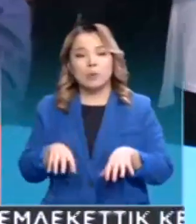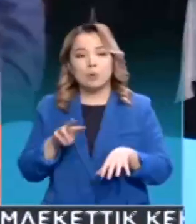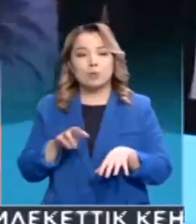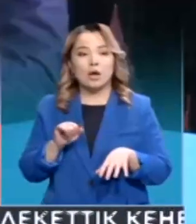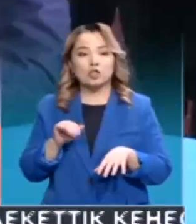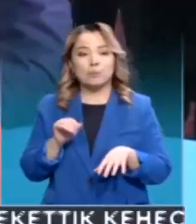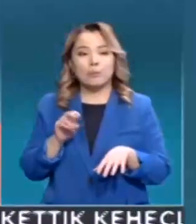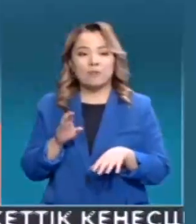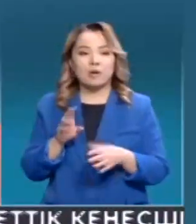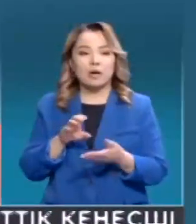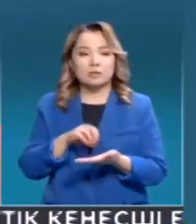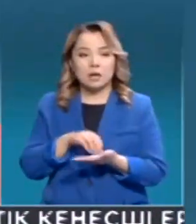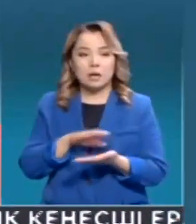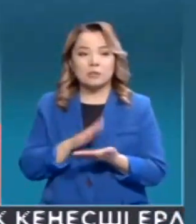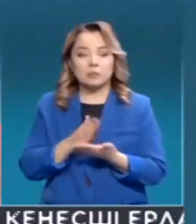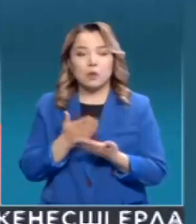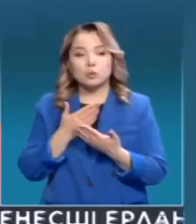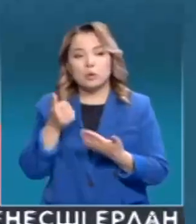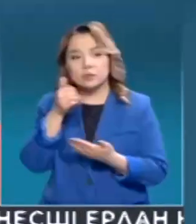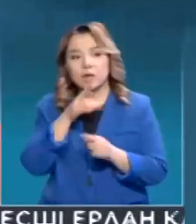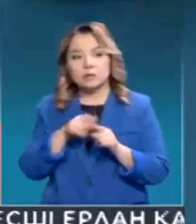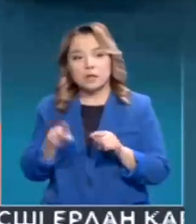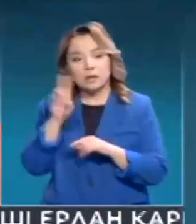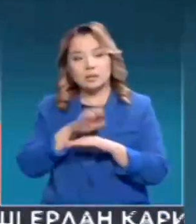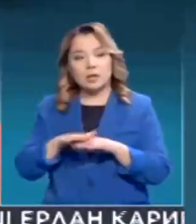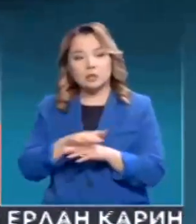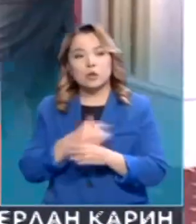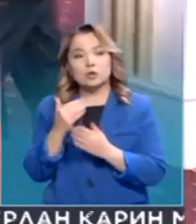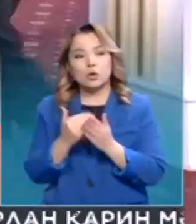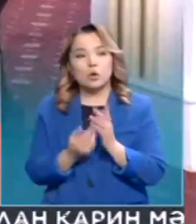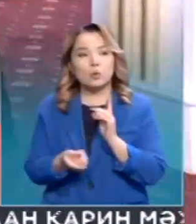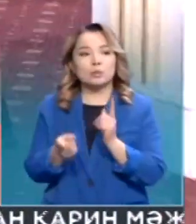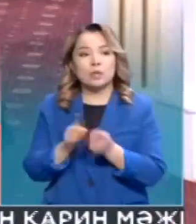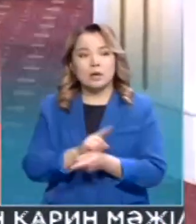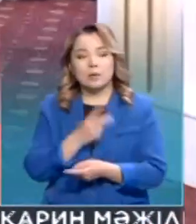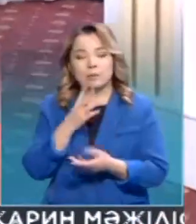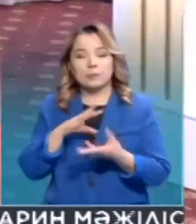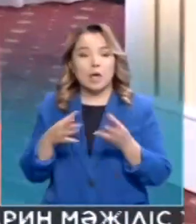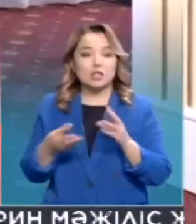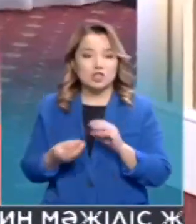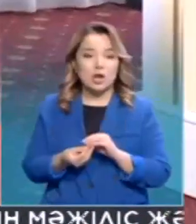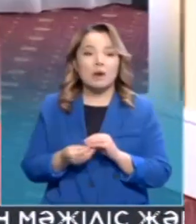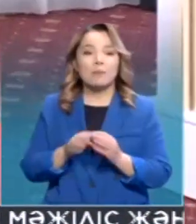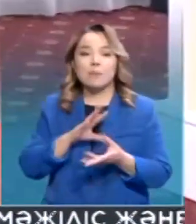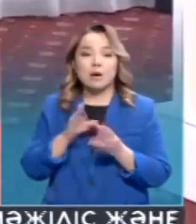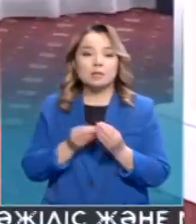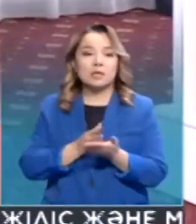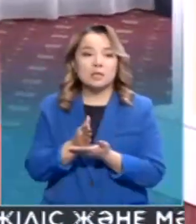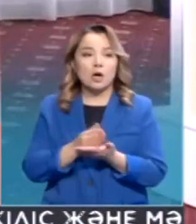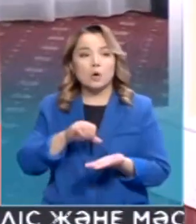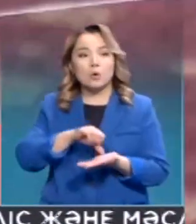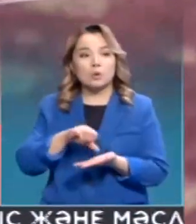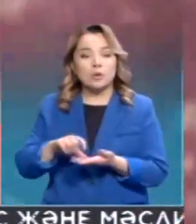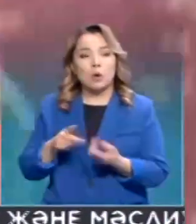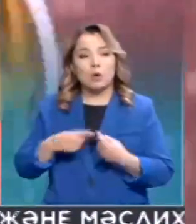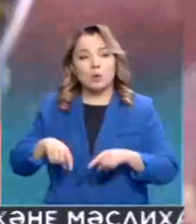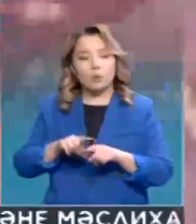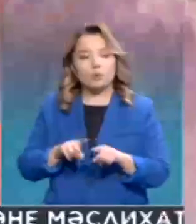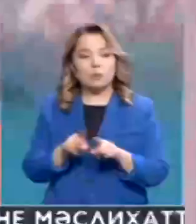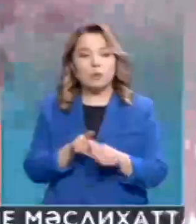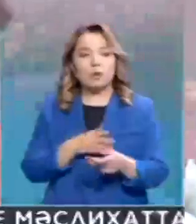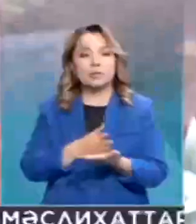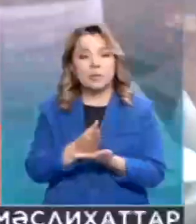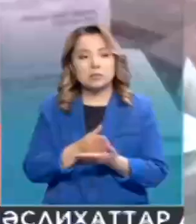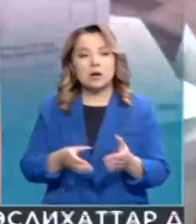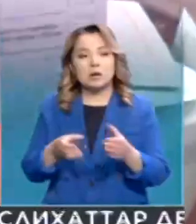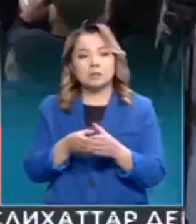Мәулен Әшімбаев та бар. Ол соңғы жылдары елімізде жүргізілген жүйелі жаңғыртулардың нәтижесінде барлық саяси құрылым мен қоғамдық саяси